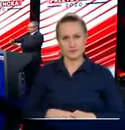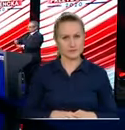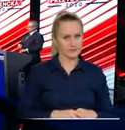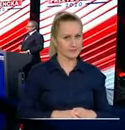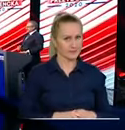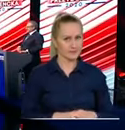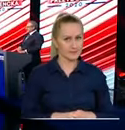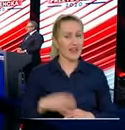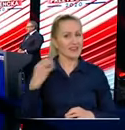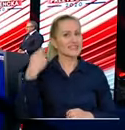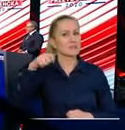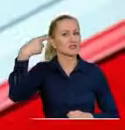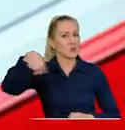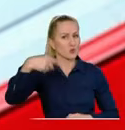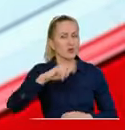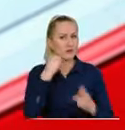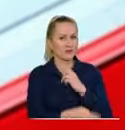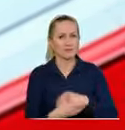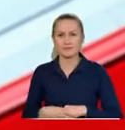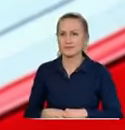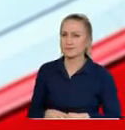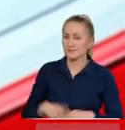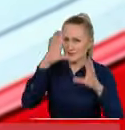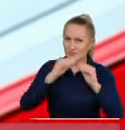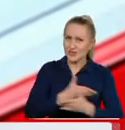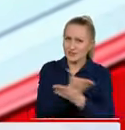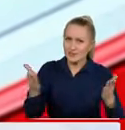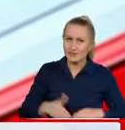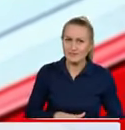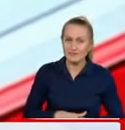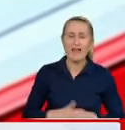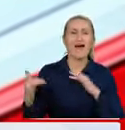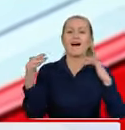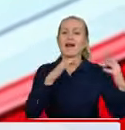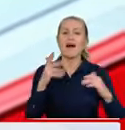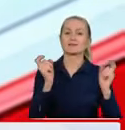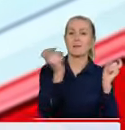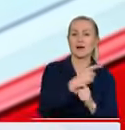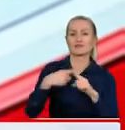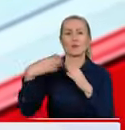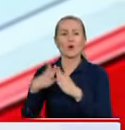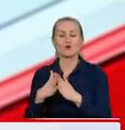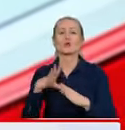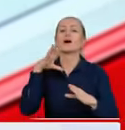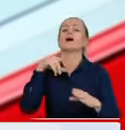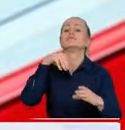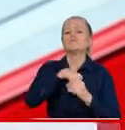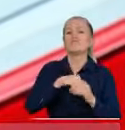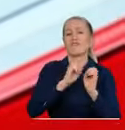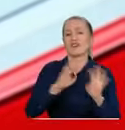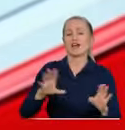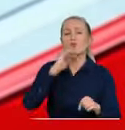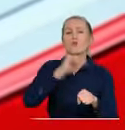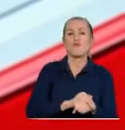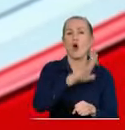Teraz odpowiada prezydent Andrzej Duda. Szanowni państwo, relacje pomiędzy państwem a kościołem reguluje w Polsce umowa